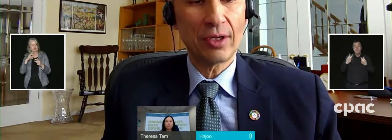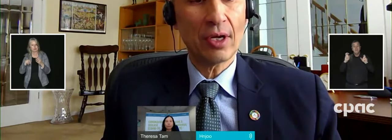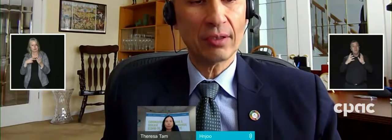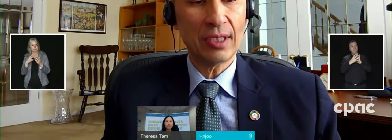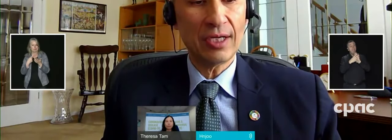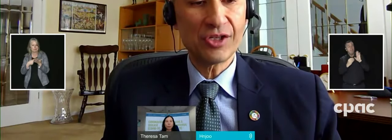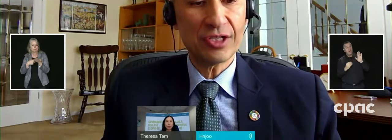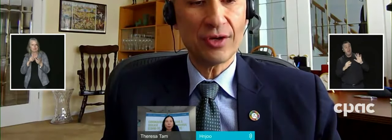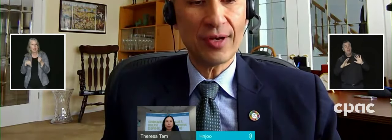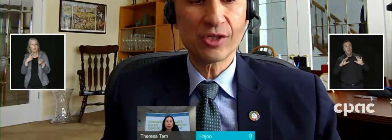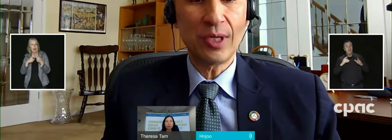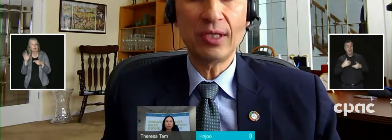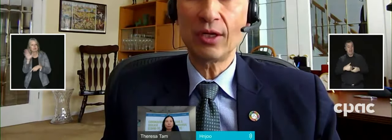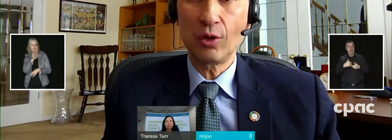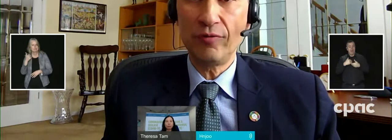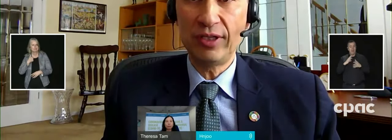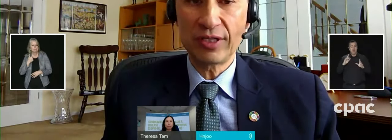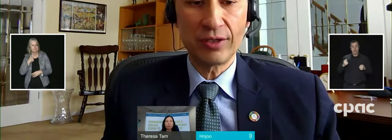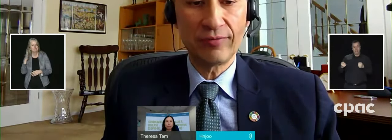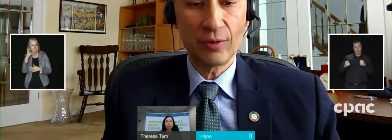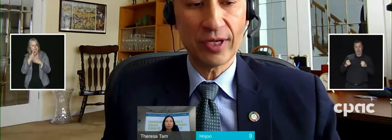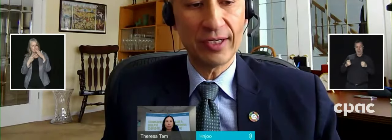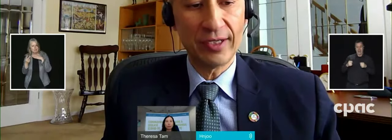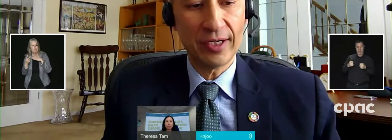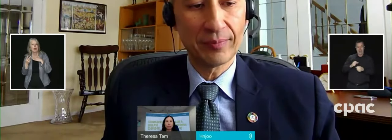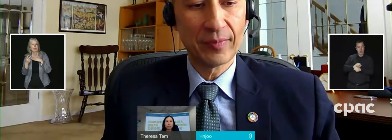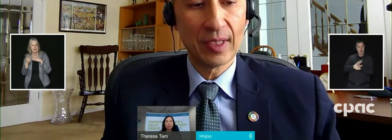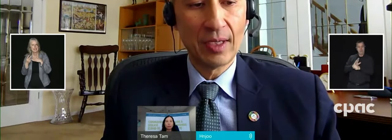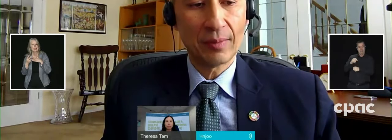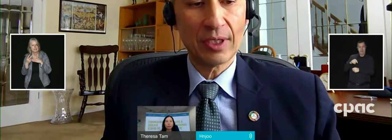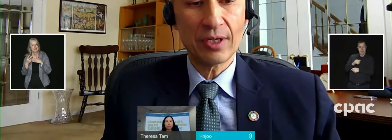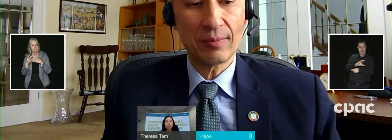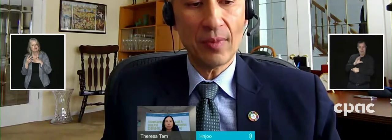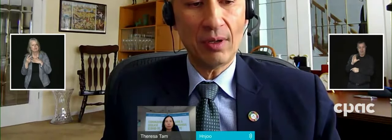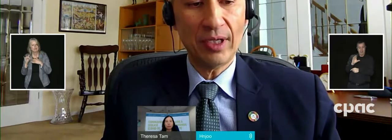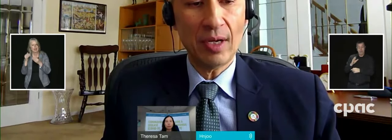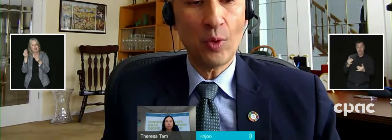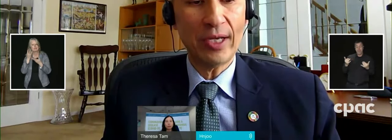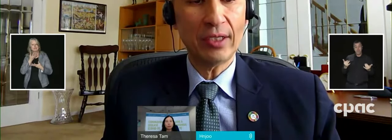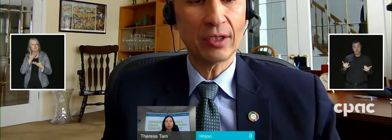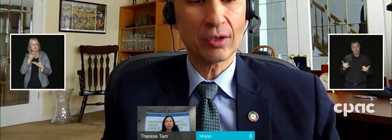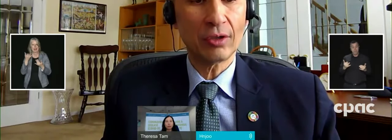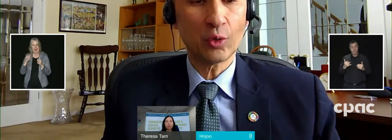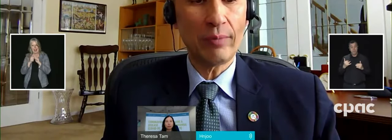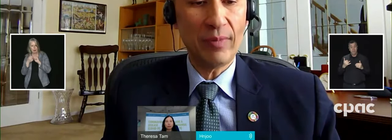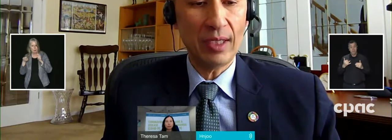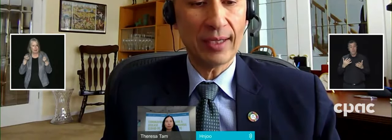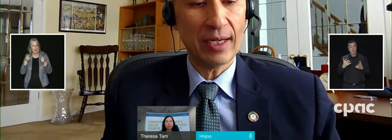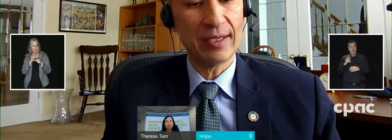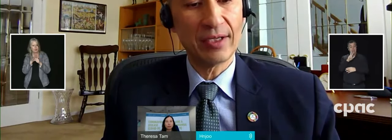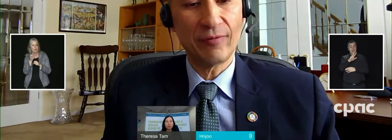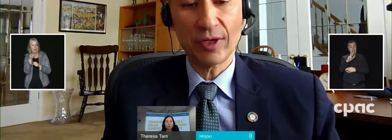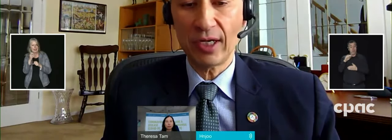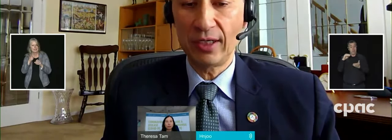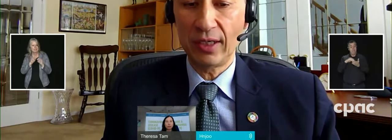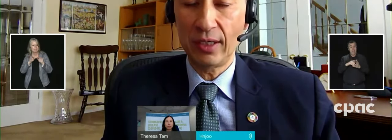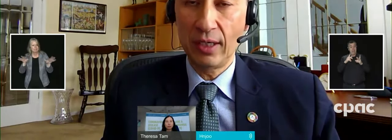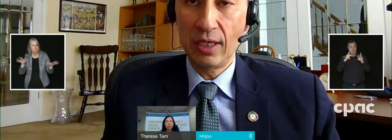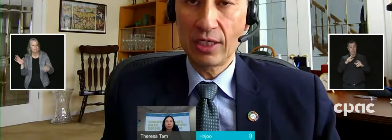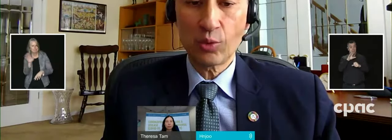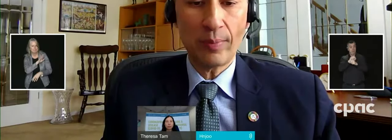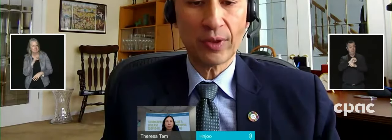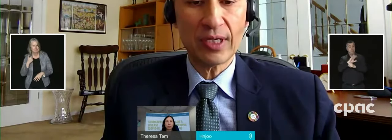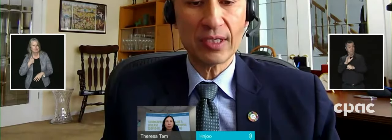qui orientent la gestion actuelle de la COVID-19 au Canada. Présentement, il y a moins de 33 000 cas actifs au